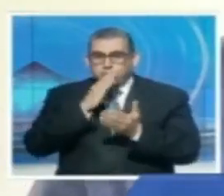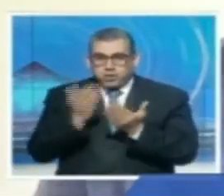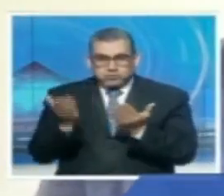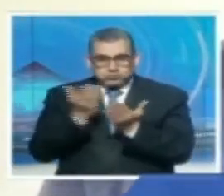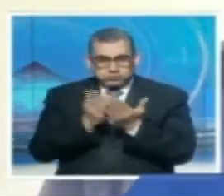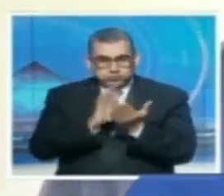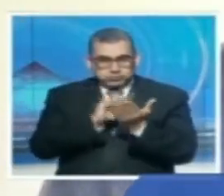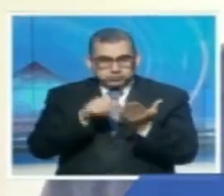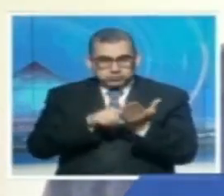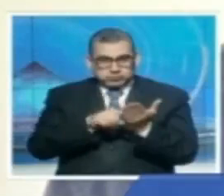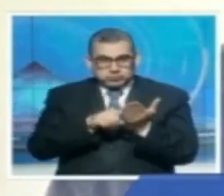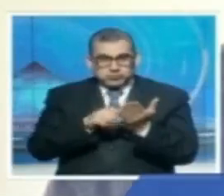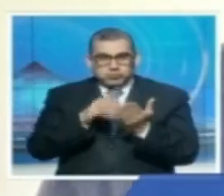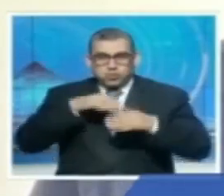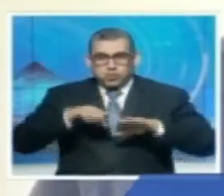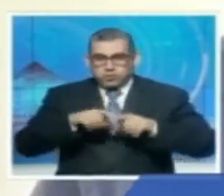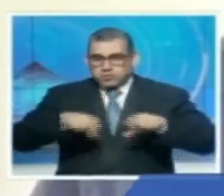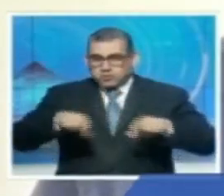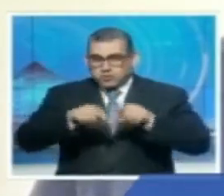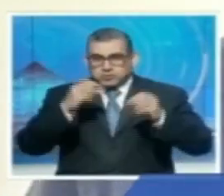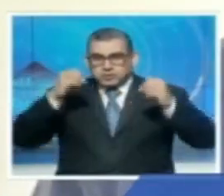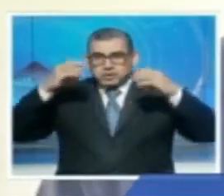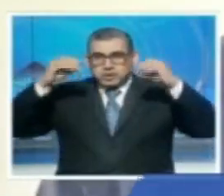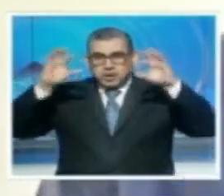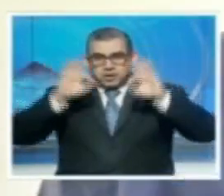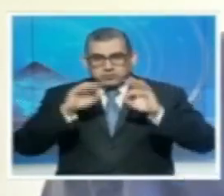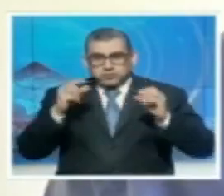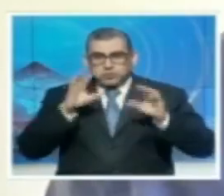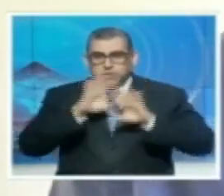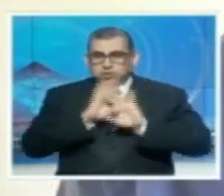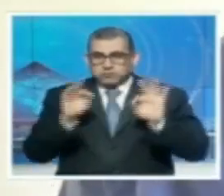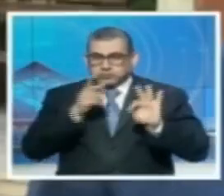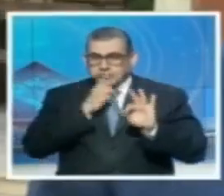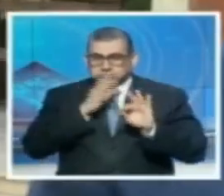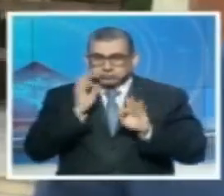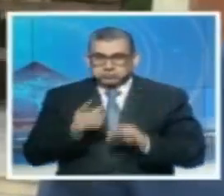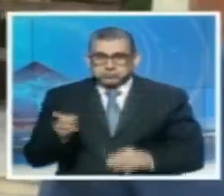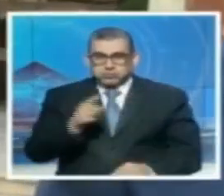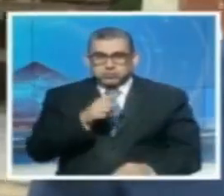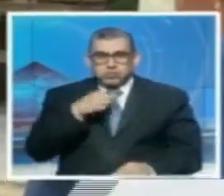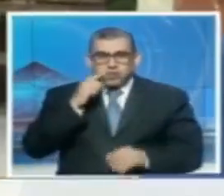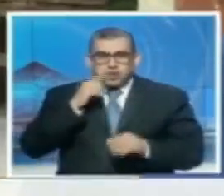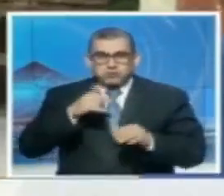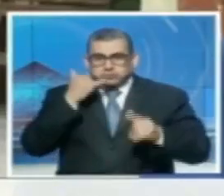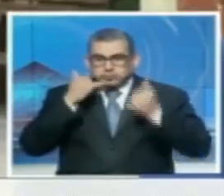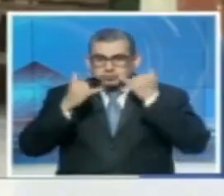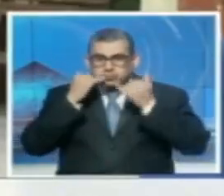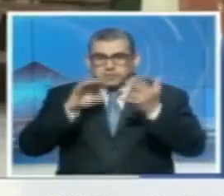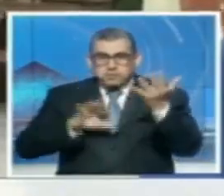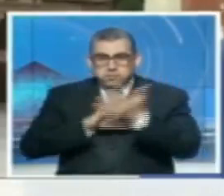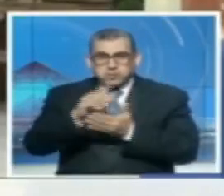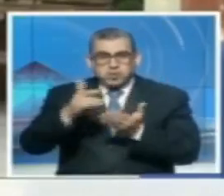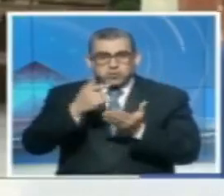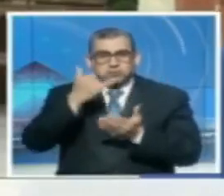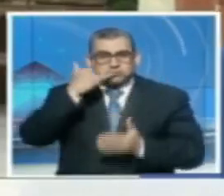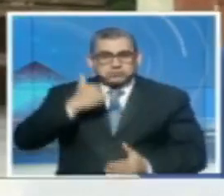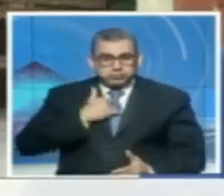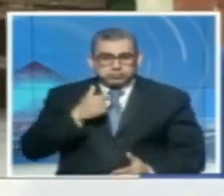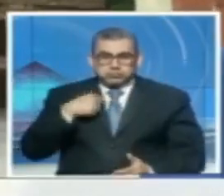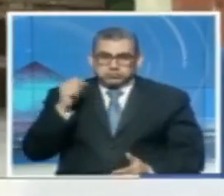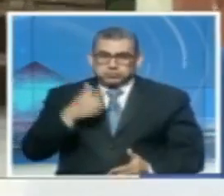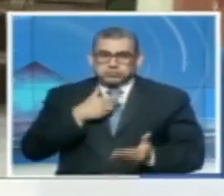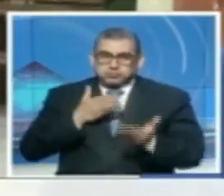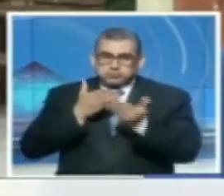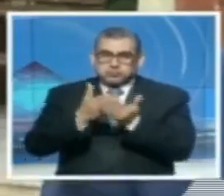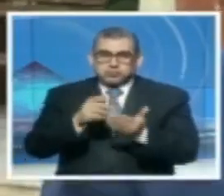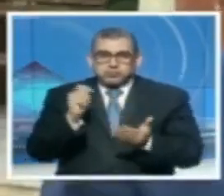بالنسبة للديسكات، بالنسبة للإضاءة، بالنسبة للإنارة، كل حاجة جاهزة. في غرف عمليات لتلقي الشكاوي لو في أي شكوى من أي